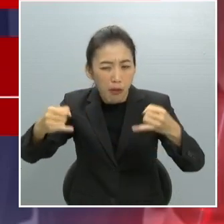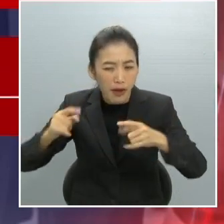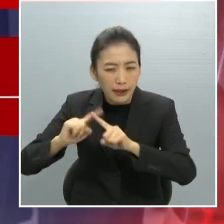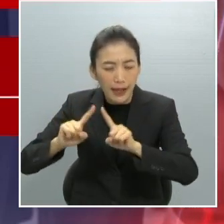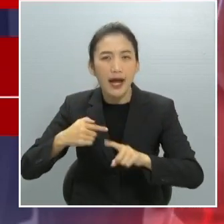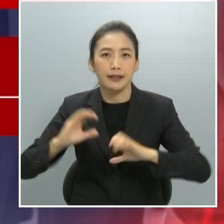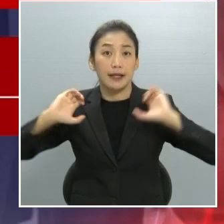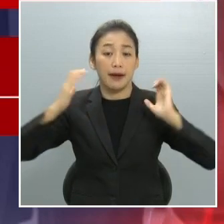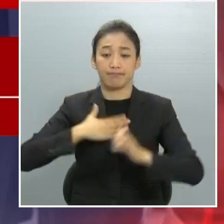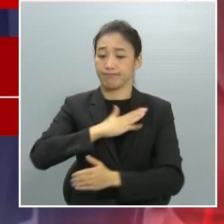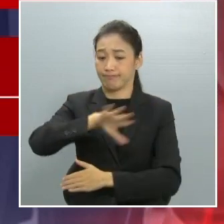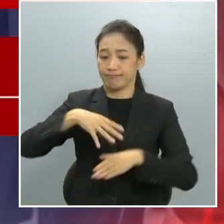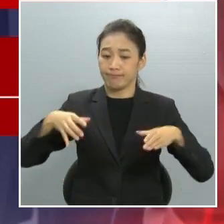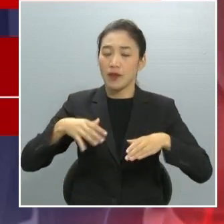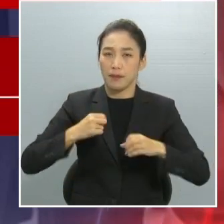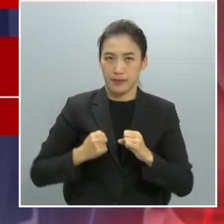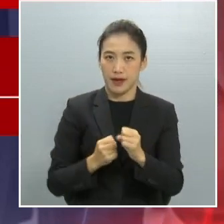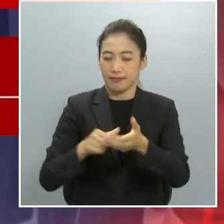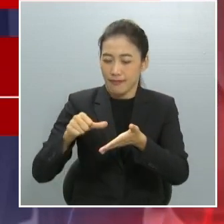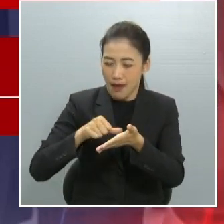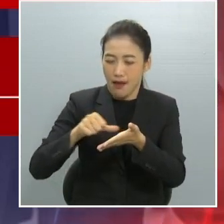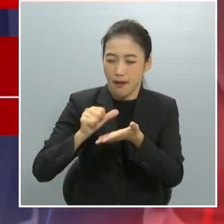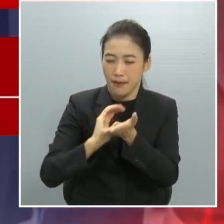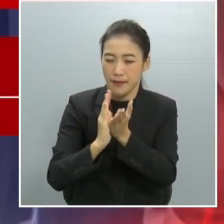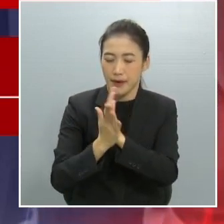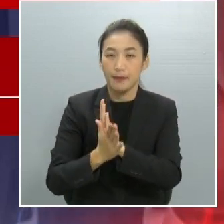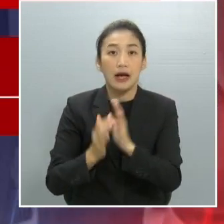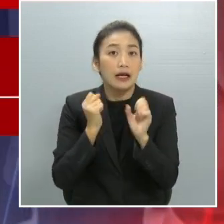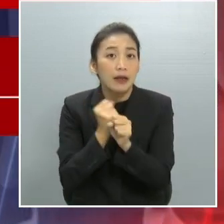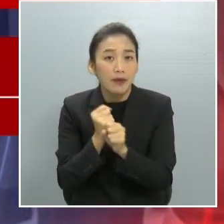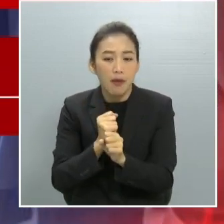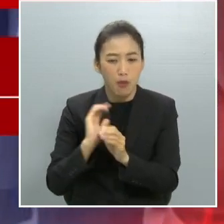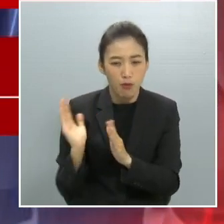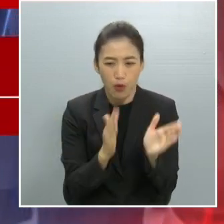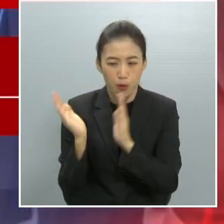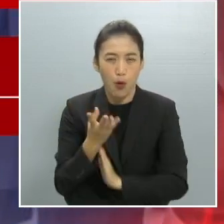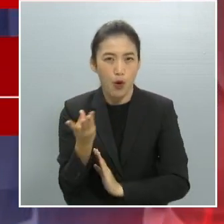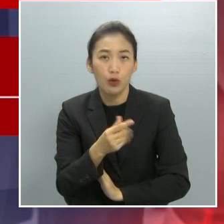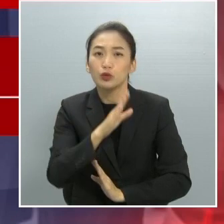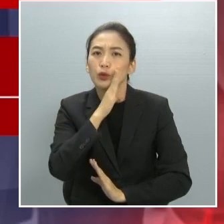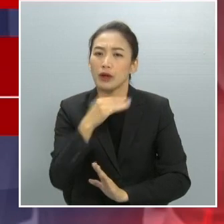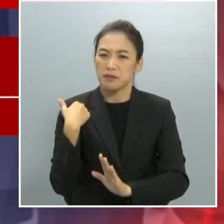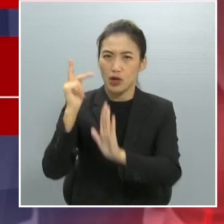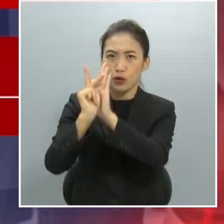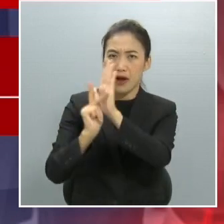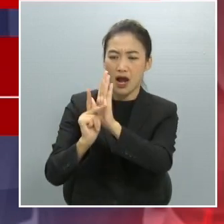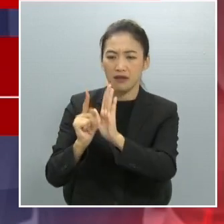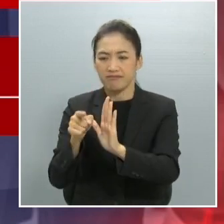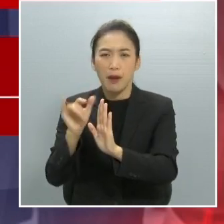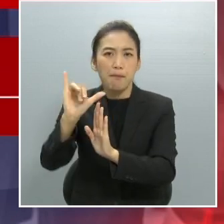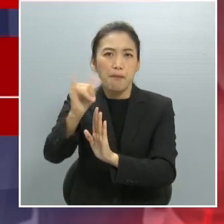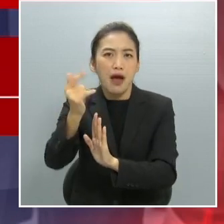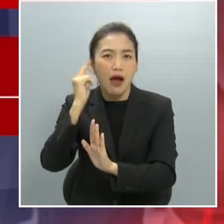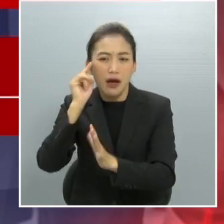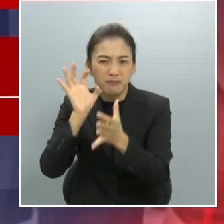ท่าที่จะทำได้เราจะทำงานด้วยความรวดเร็วอะไรที่สามารถทำได้ก่อนโดยไม่ติดข้อกฎหมายก็อยากให้ท่านได้รีบสร้างผ